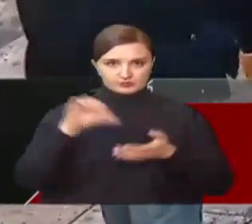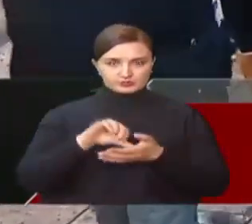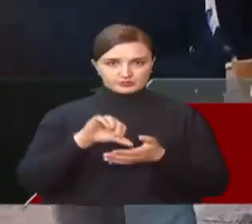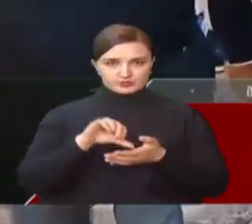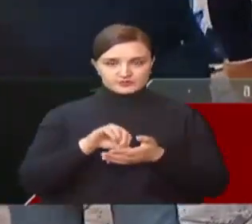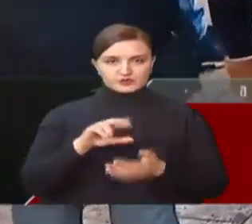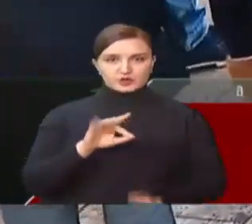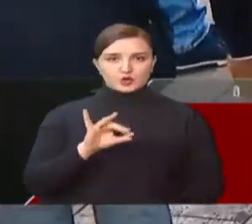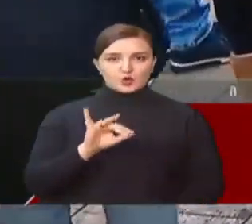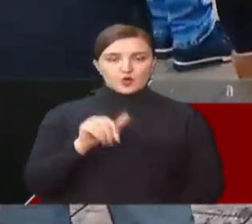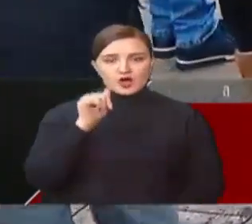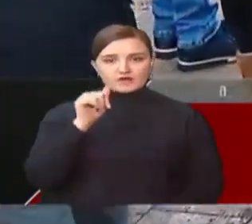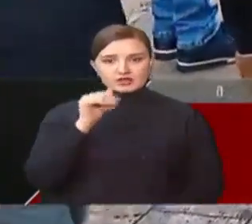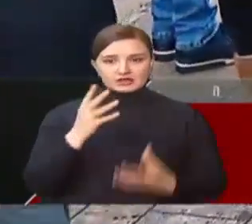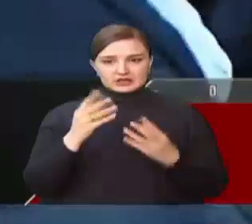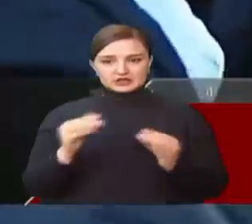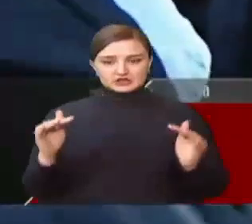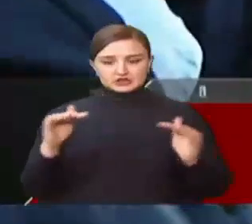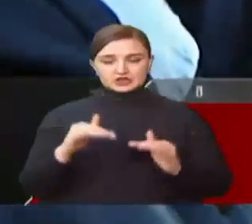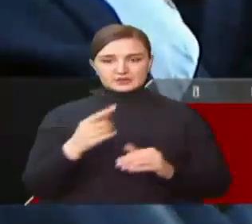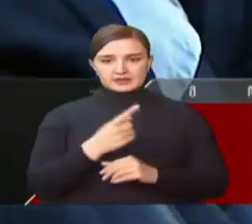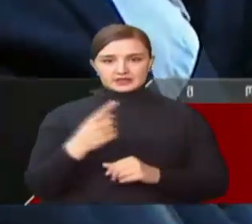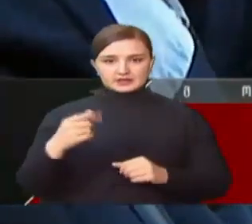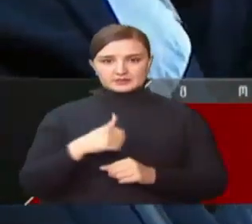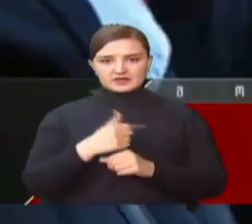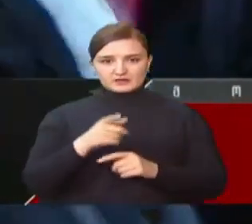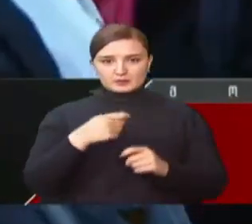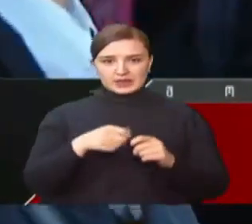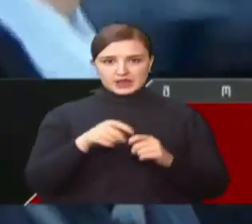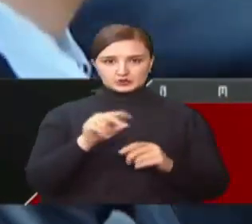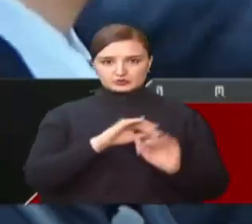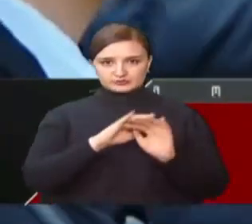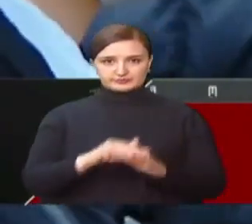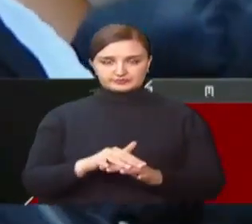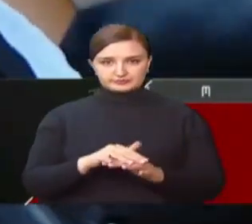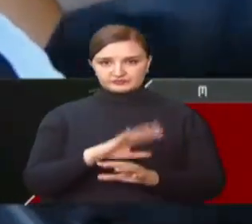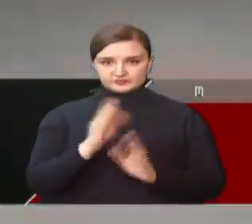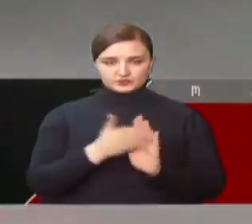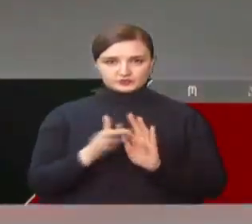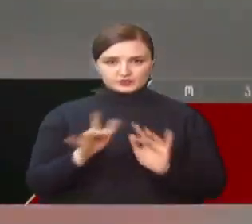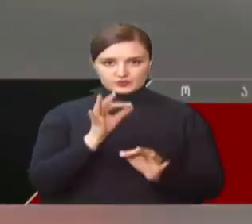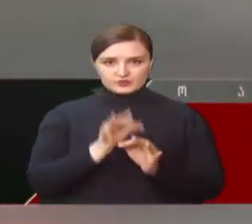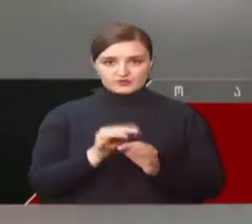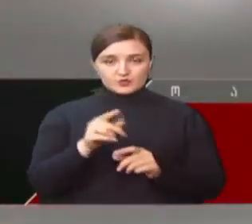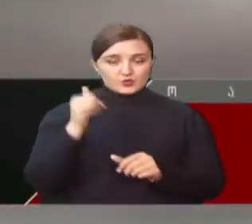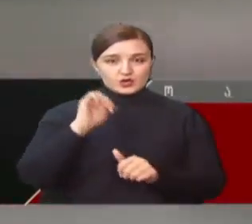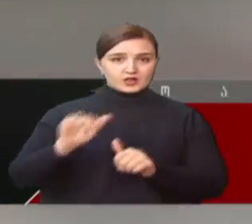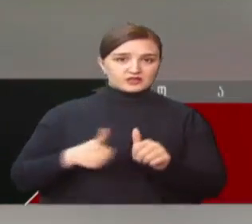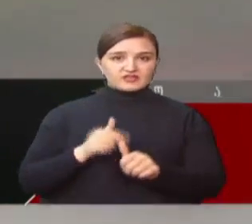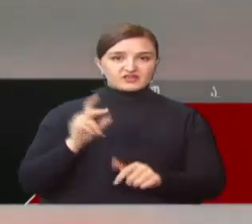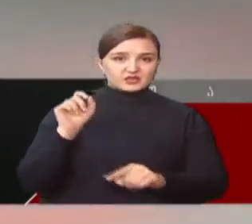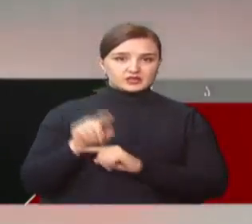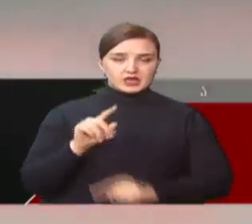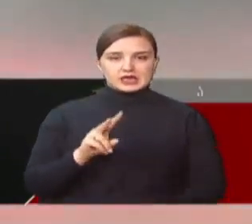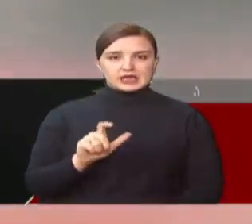ხოშტარიას დროა სავარაუდოდ ხვალინდელი შეკრების ერთ-ერთი მთავარი ფინანსური მხარდამჭერიცაა. მის უკან კი ერთ-ერთი ვერსიით დავით კეზერაშვილი